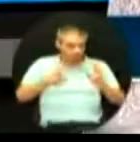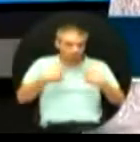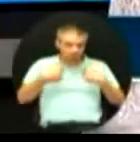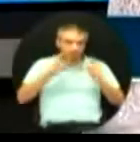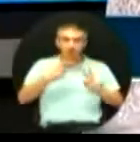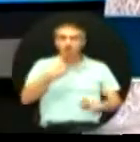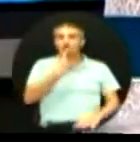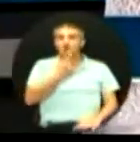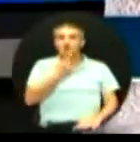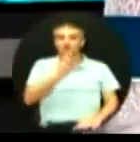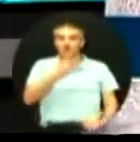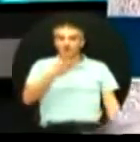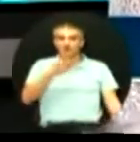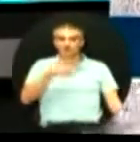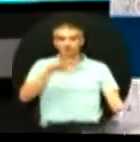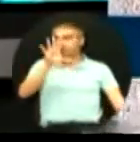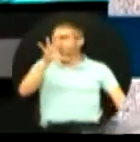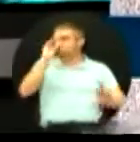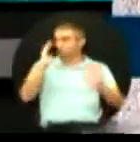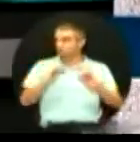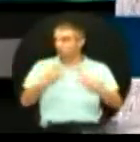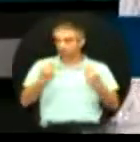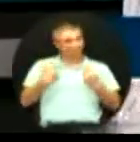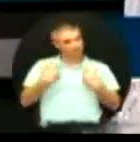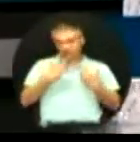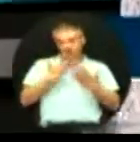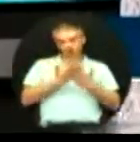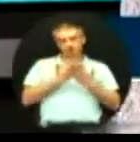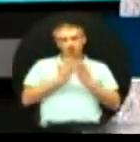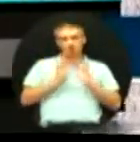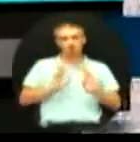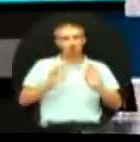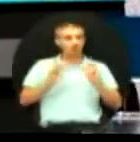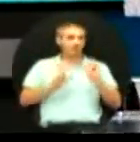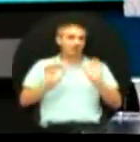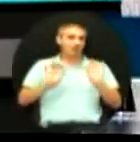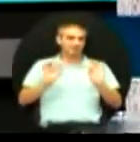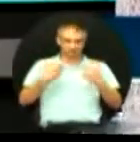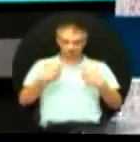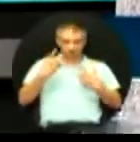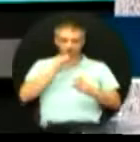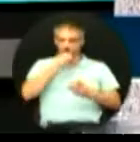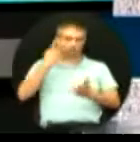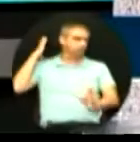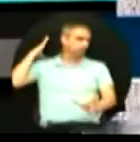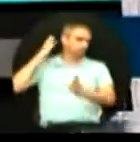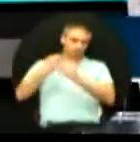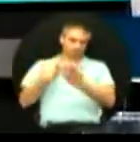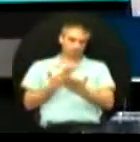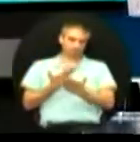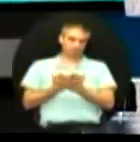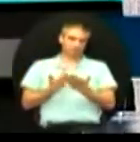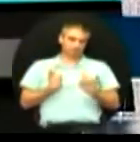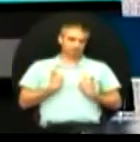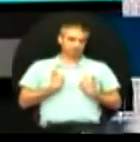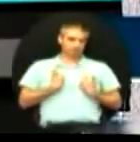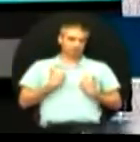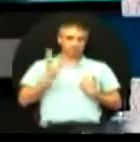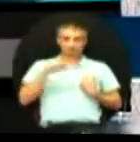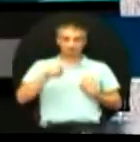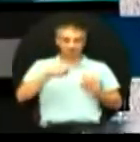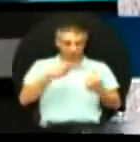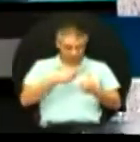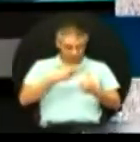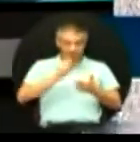יכולה להגיד למה שם הבחירה פחות טובה? אני לא צריכה להוכיח כלום לאף אחד, כי ברוך השם יש לי רזומה שמדבר בעד עצמו, גם בכנסת